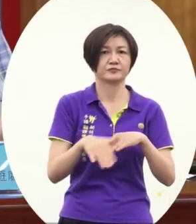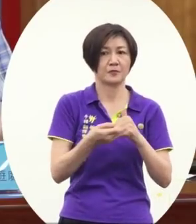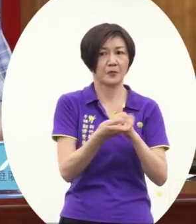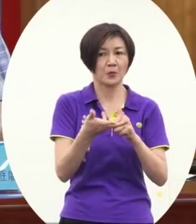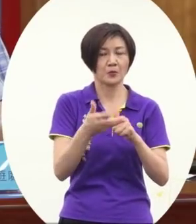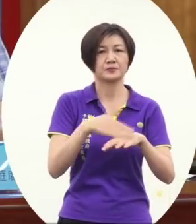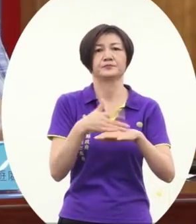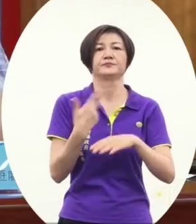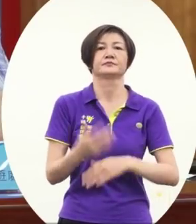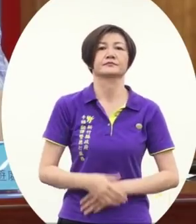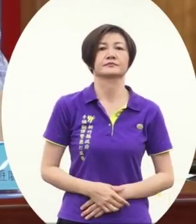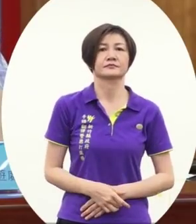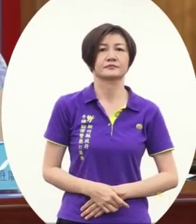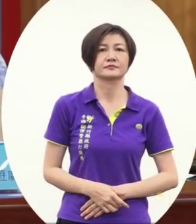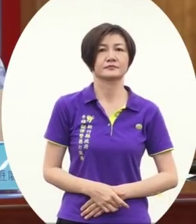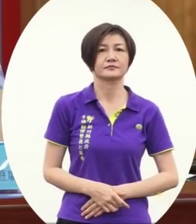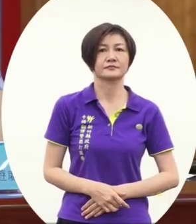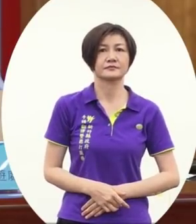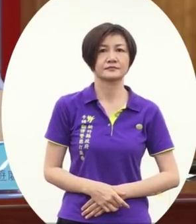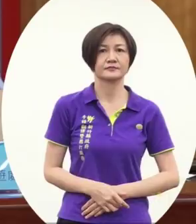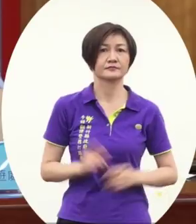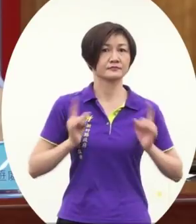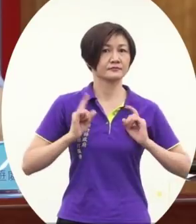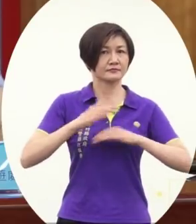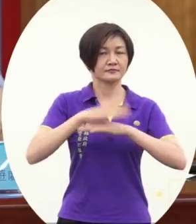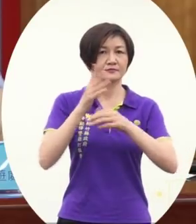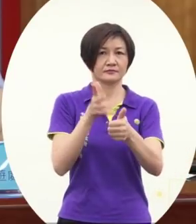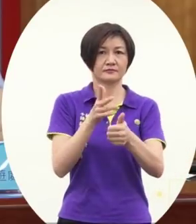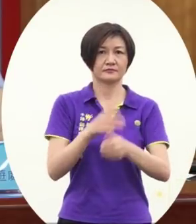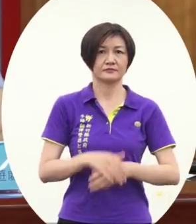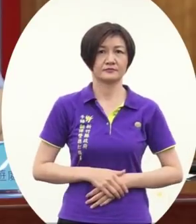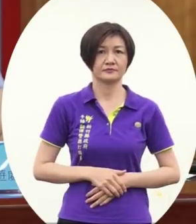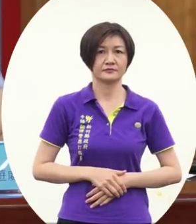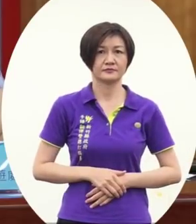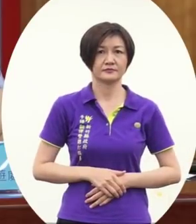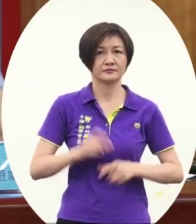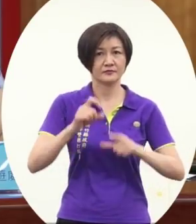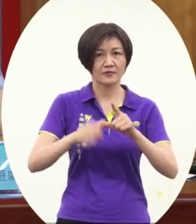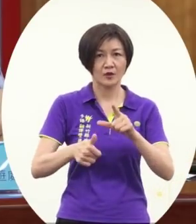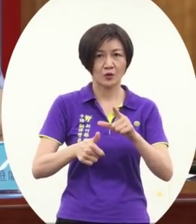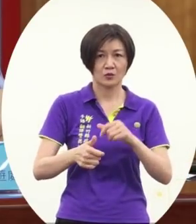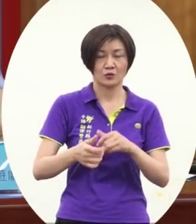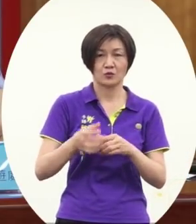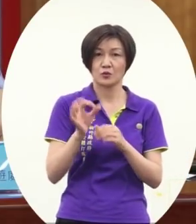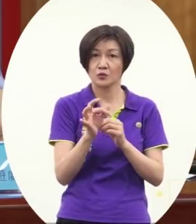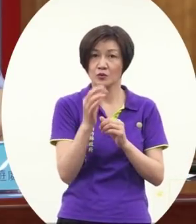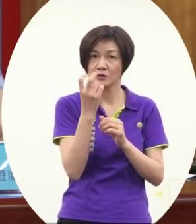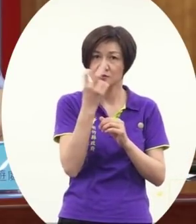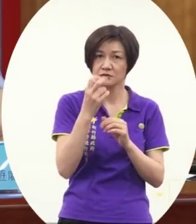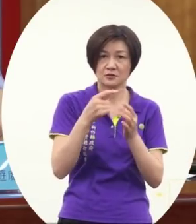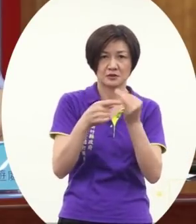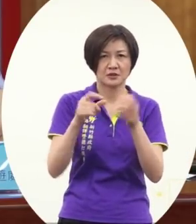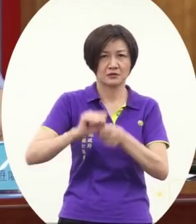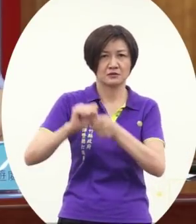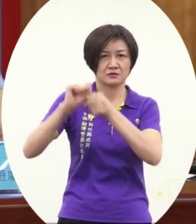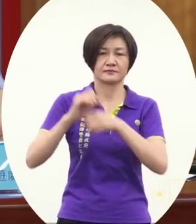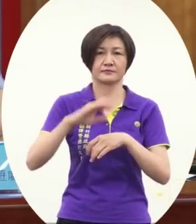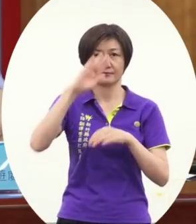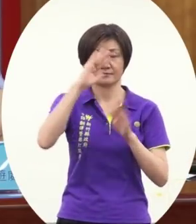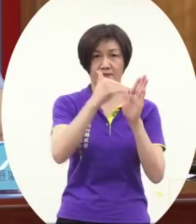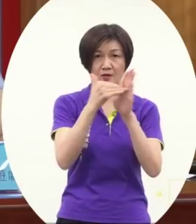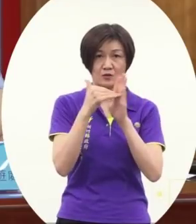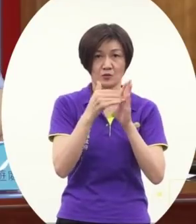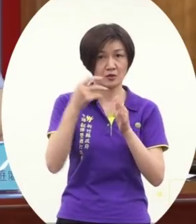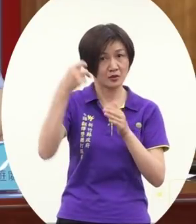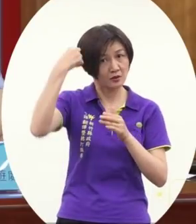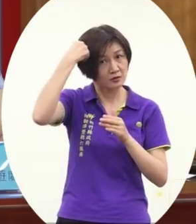的风险。 自由时报提问：随着企业快筛的量能增多，我们防疫旅馆目前的量能